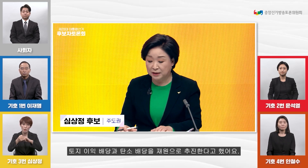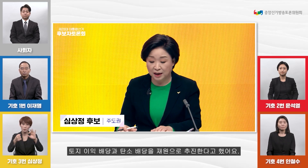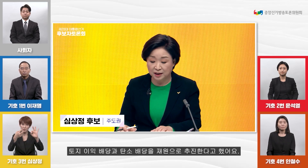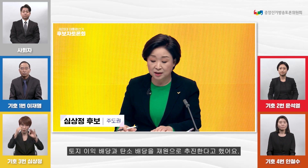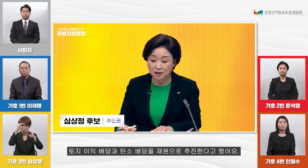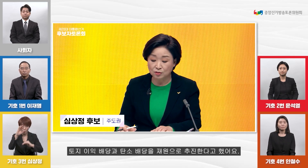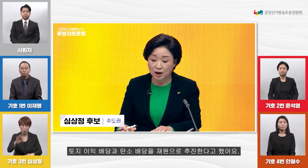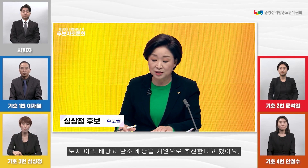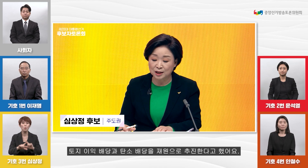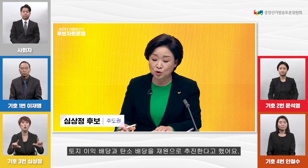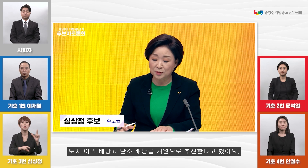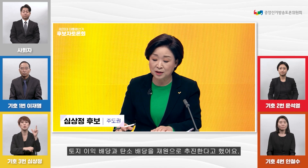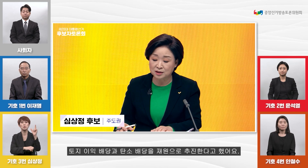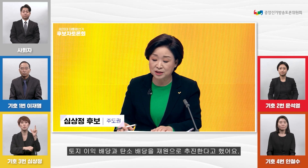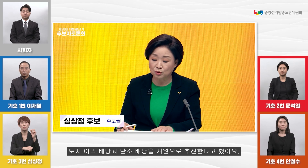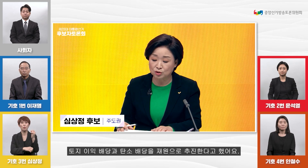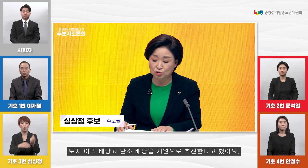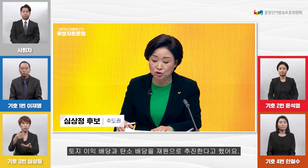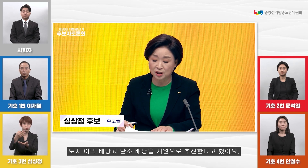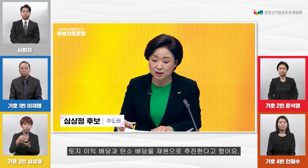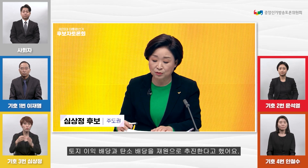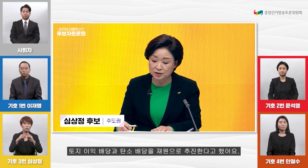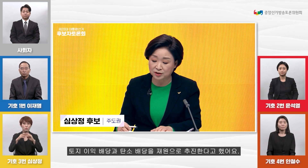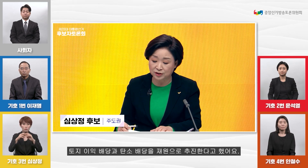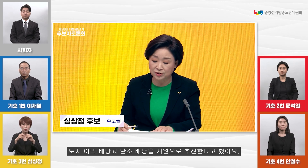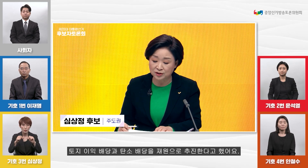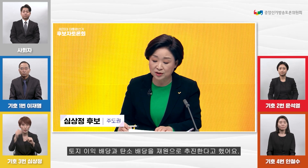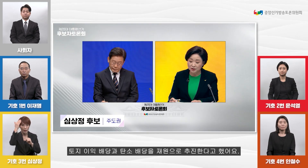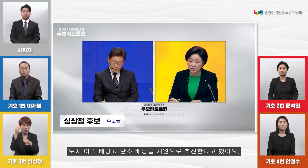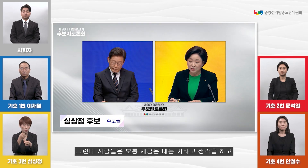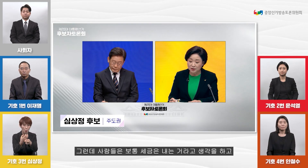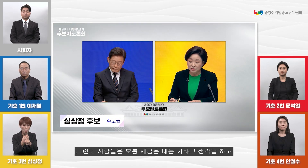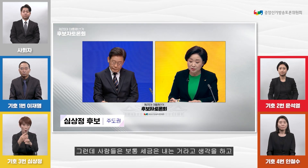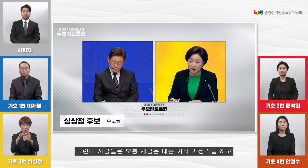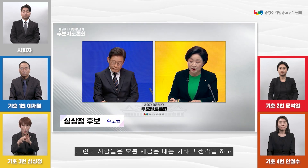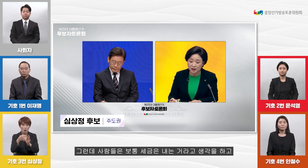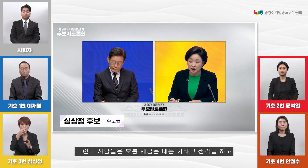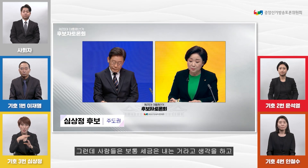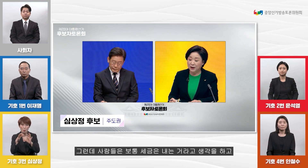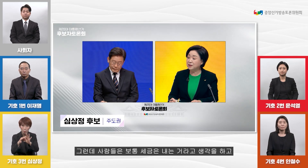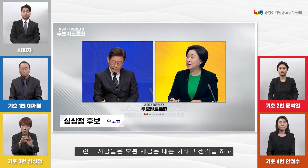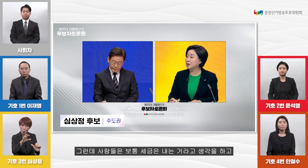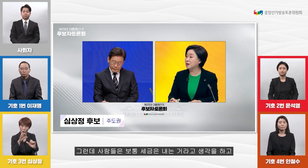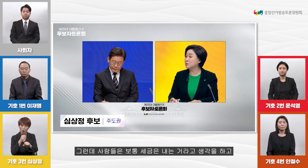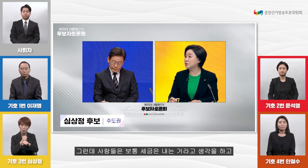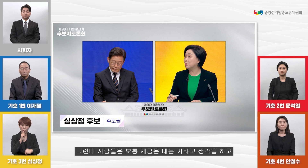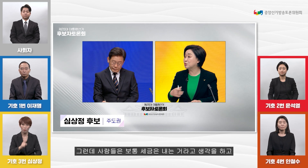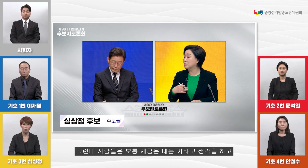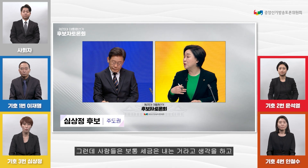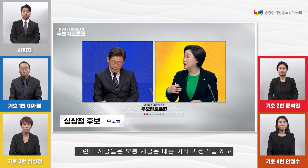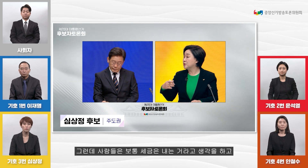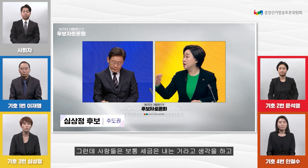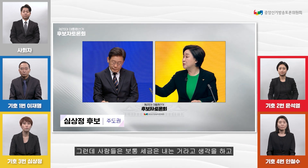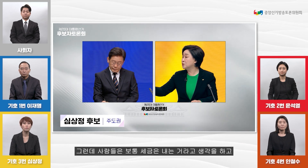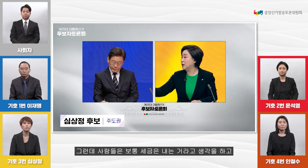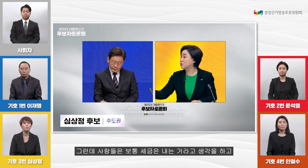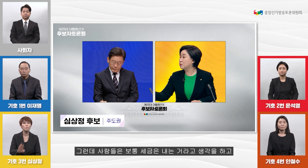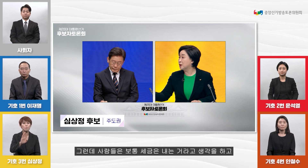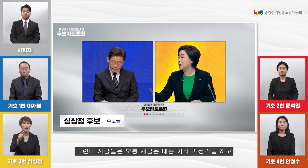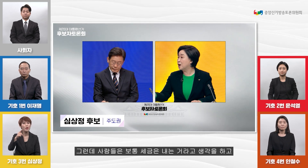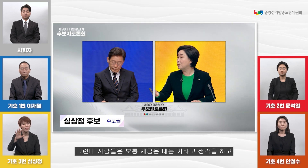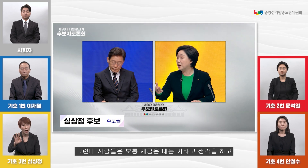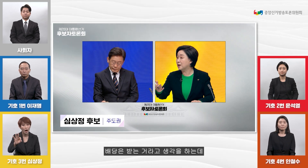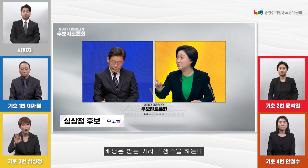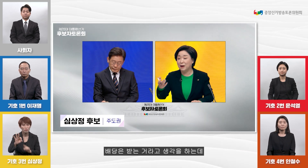이익 배당과 탄소 배당을 재원으로 추진한다고 했어요. 그런데 이 배당 사람들은 보통 세금은 내는